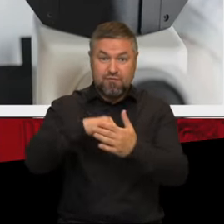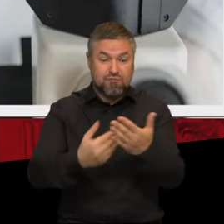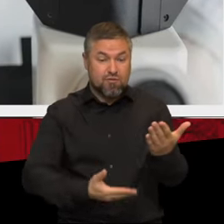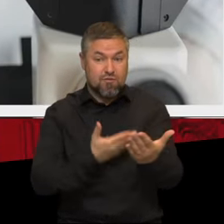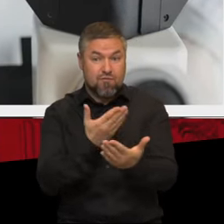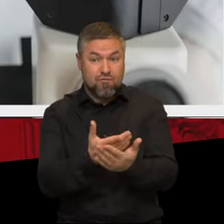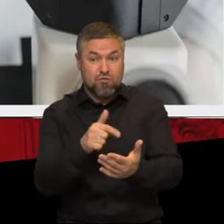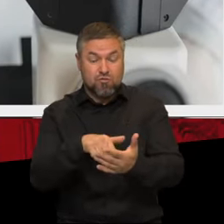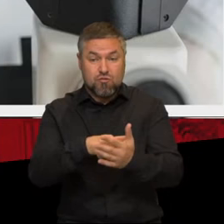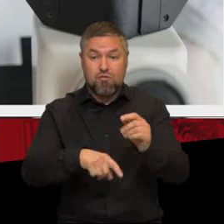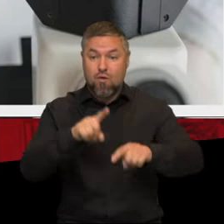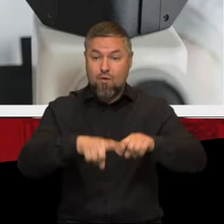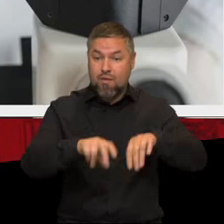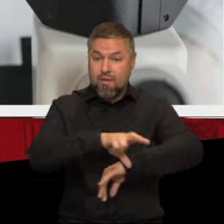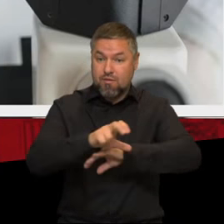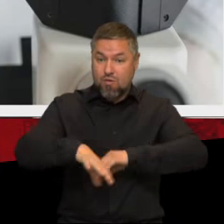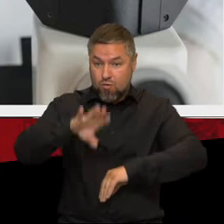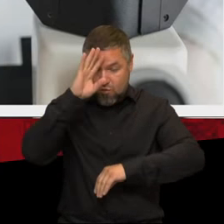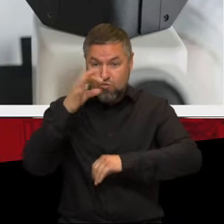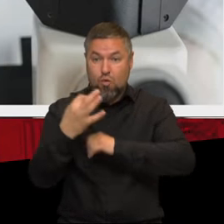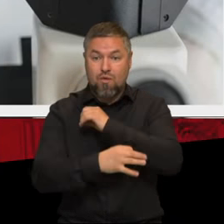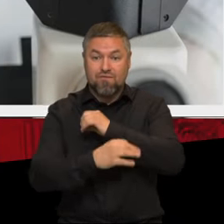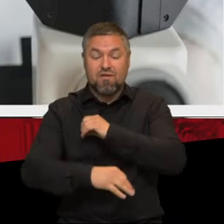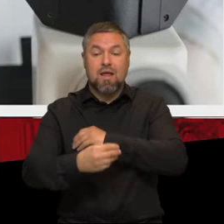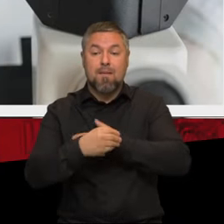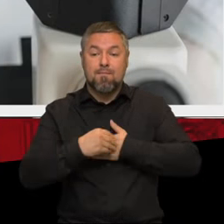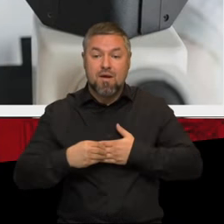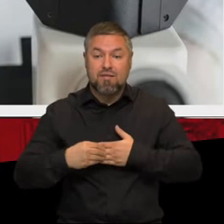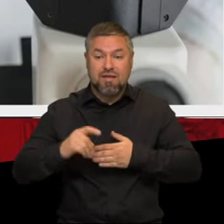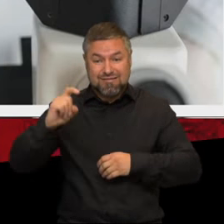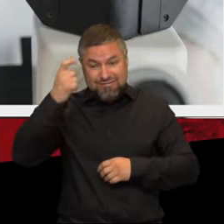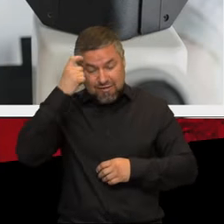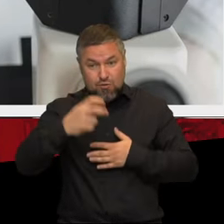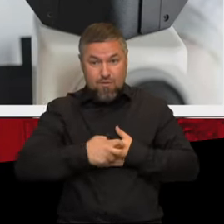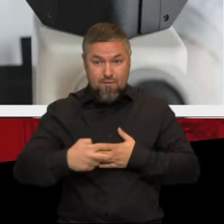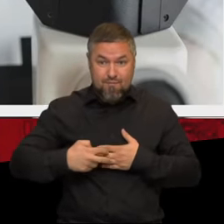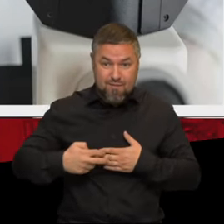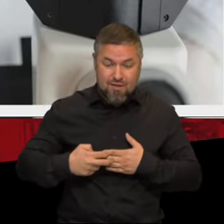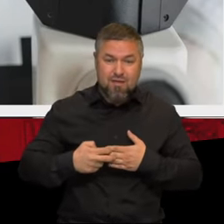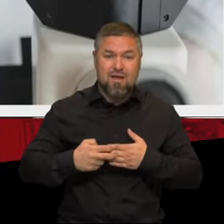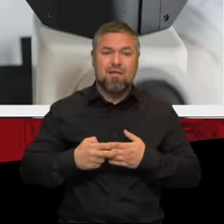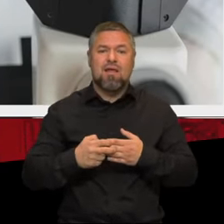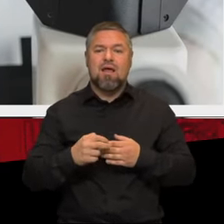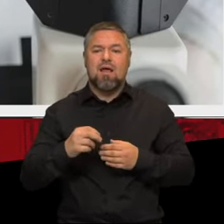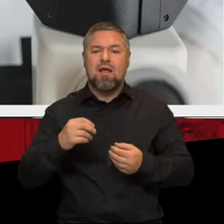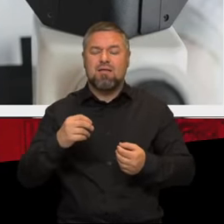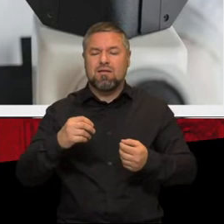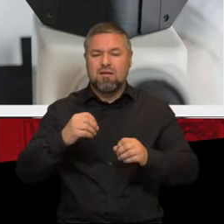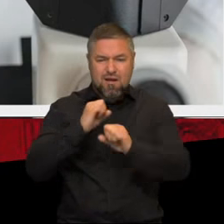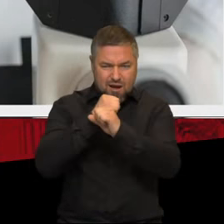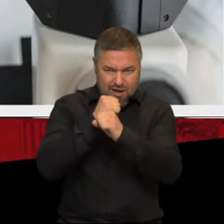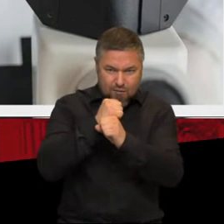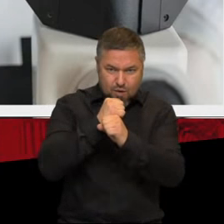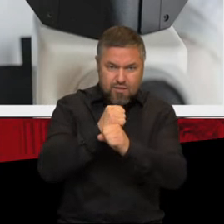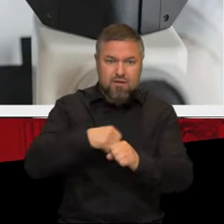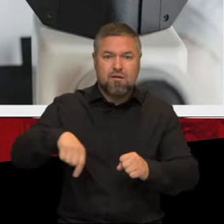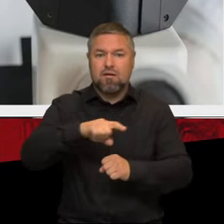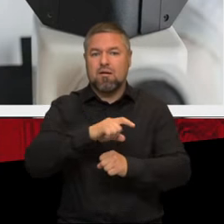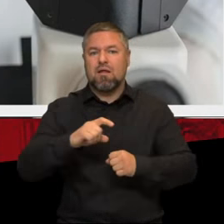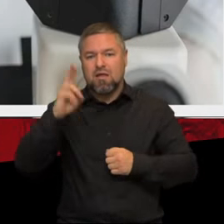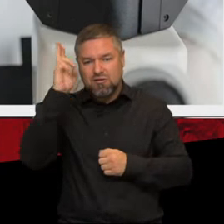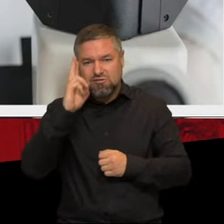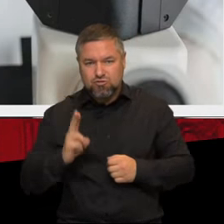wniosek teamingowy wejdą Politechnika Łódzka, Uniwersytet Medyczny, Centrum Badań Molekularnych i Makromolekularnych PAN oraz Instytut Maxa